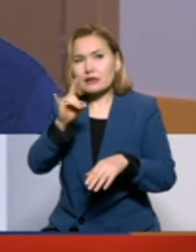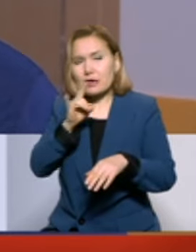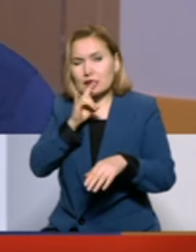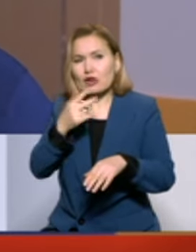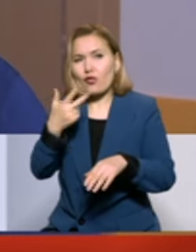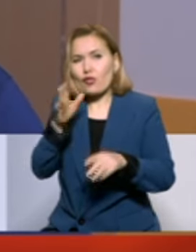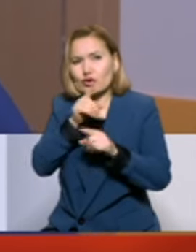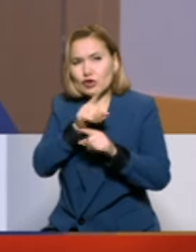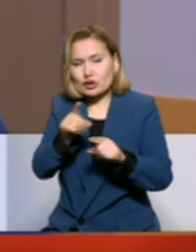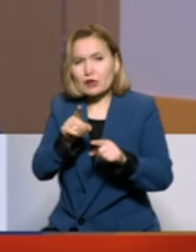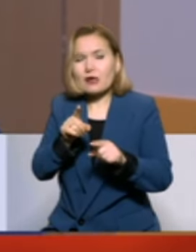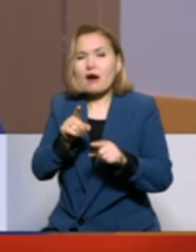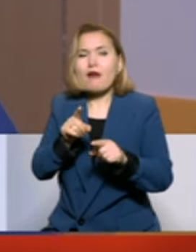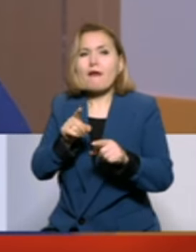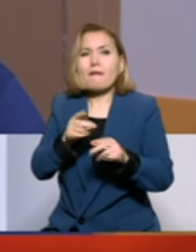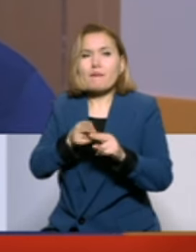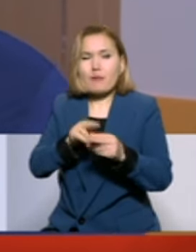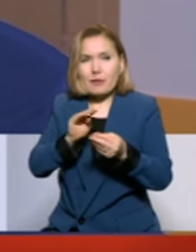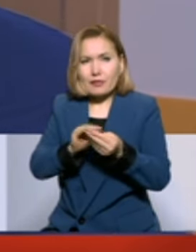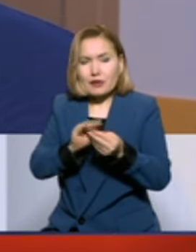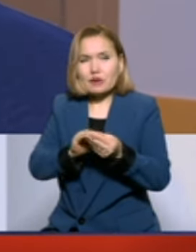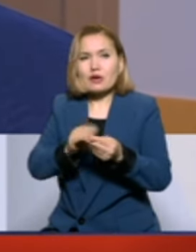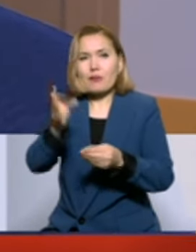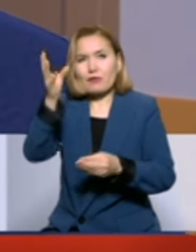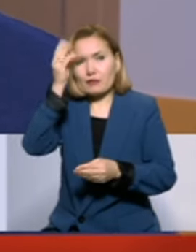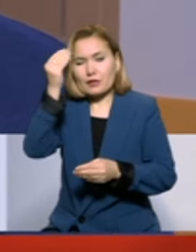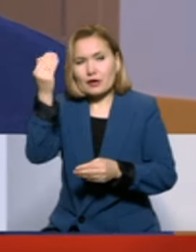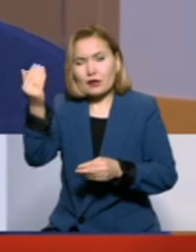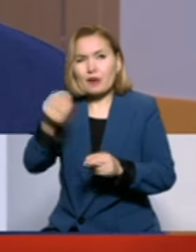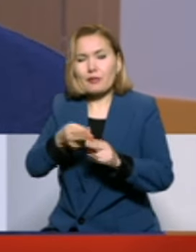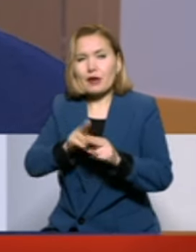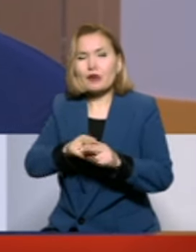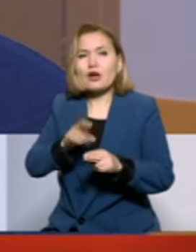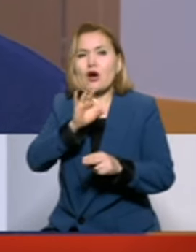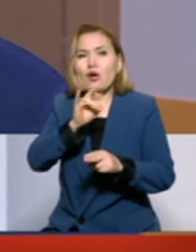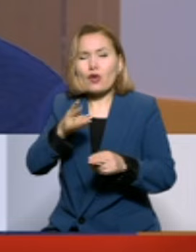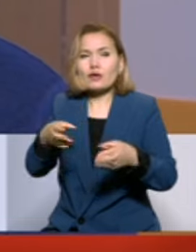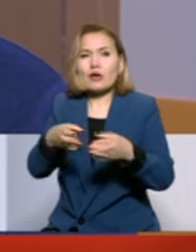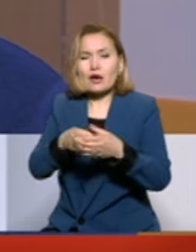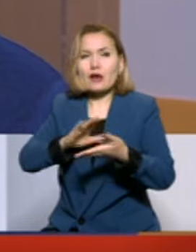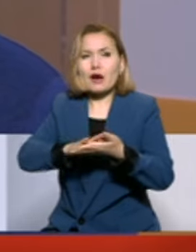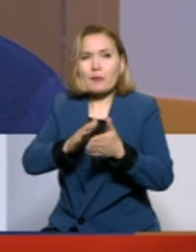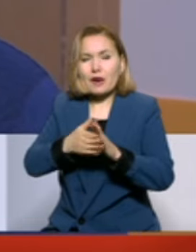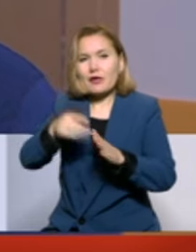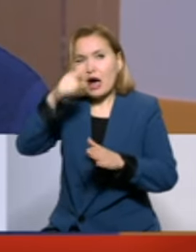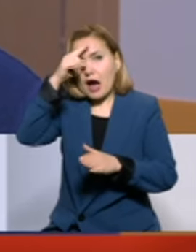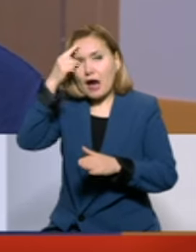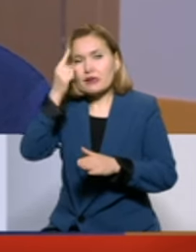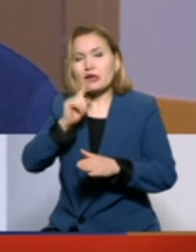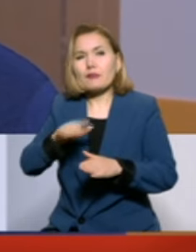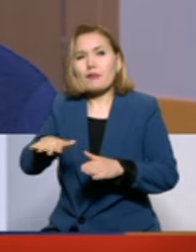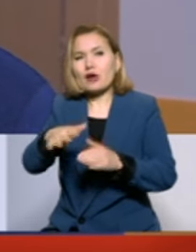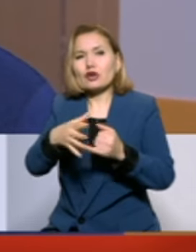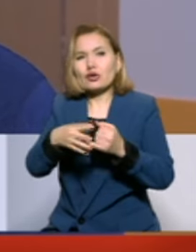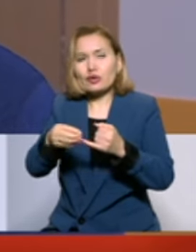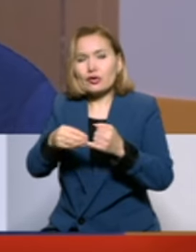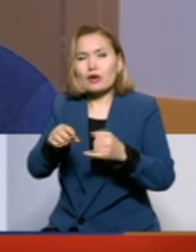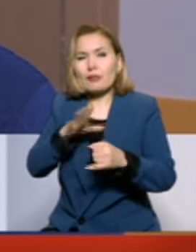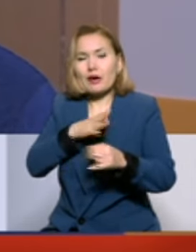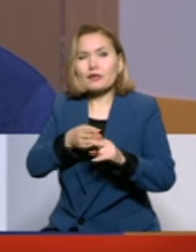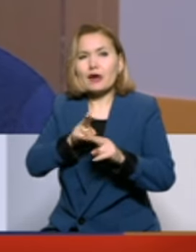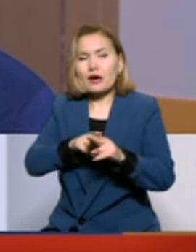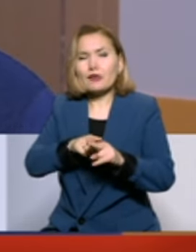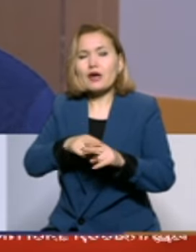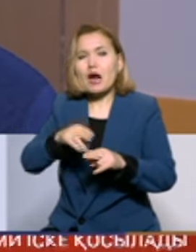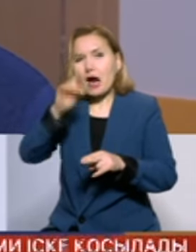өйткені оның жаңа Біріккен Ұлттар ұйымының шарттарына сәйкес Әзірбайжанның территориясы болған және де Қазақстан жалпы